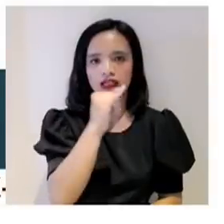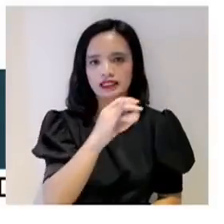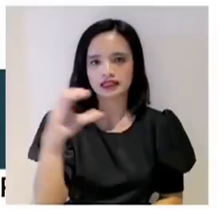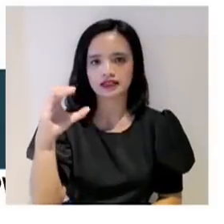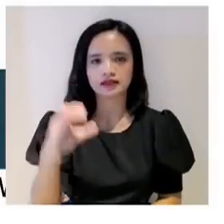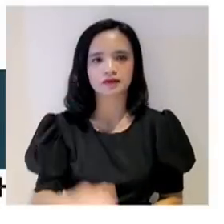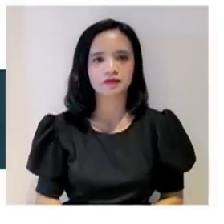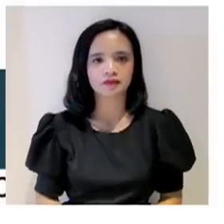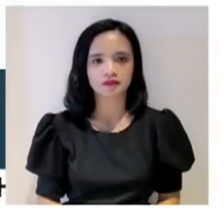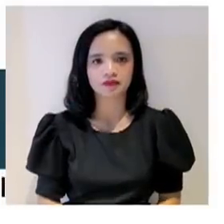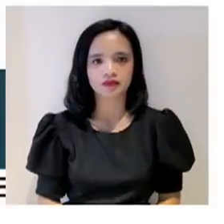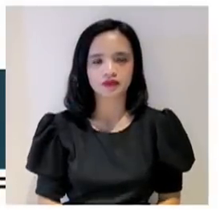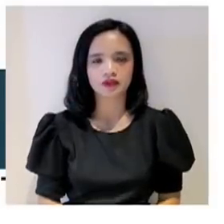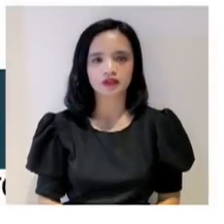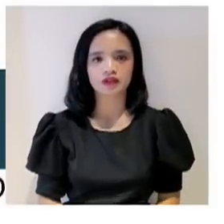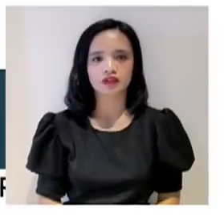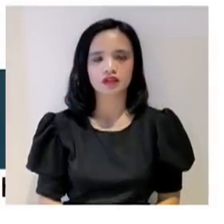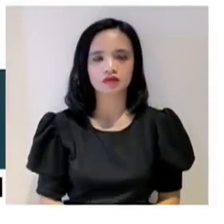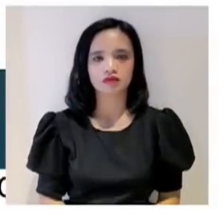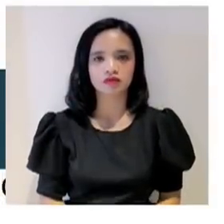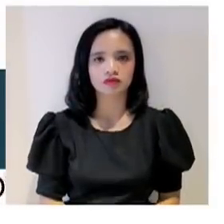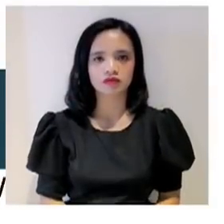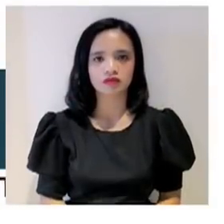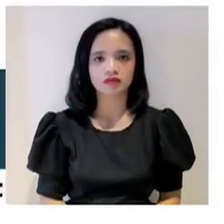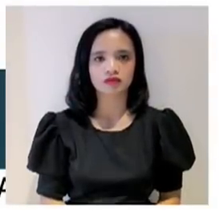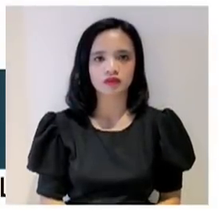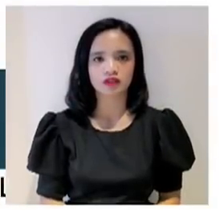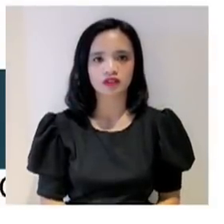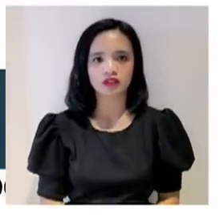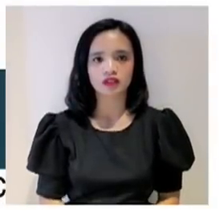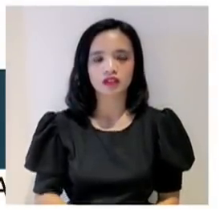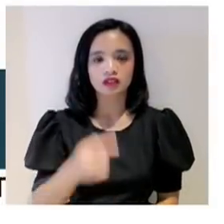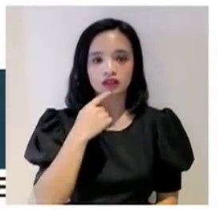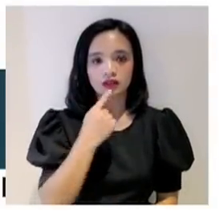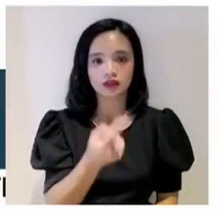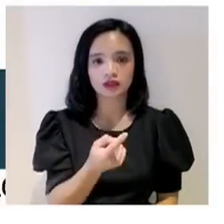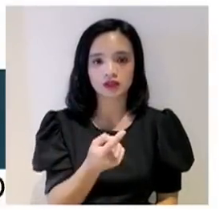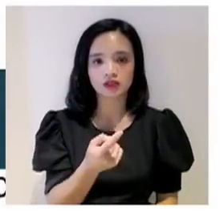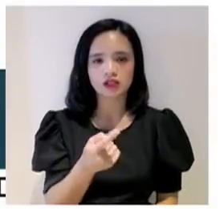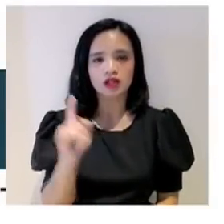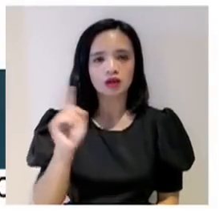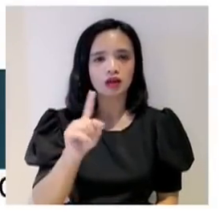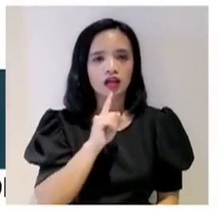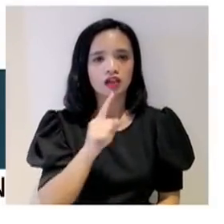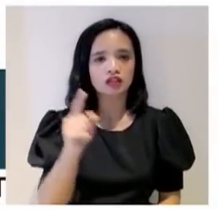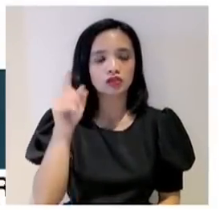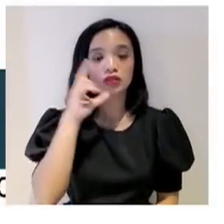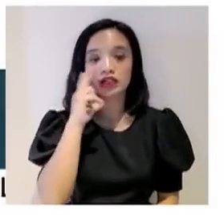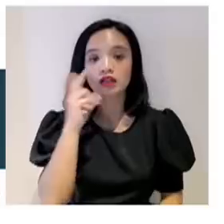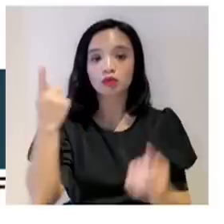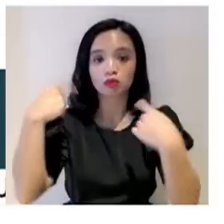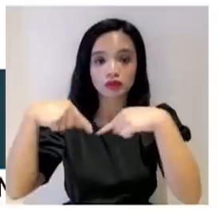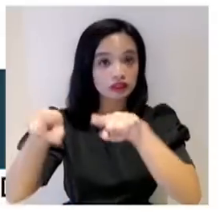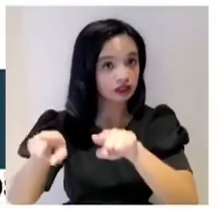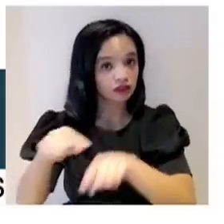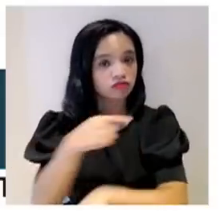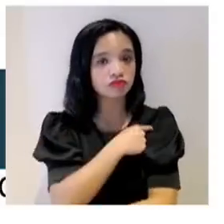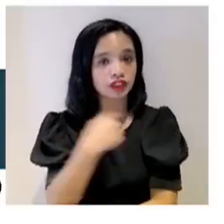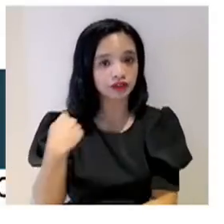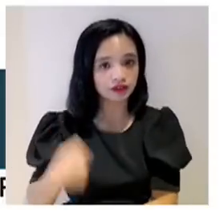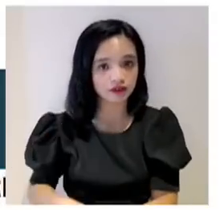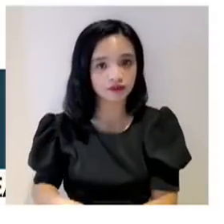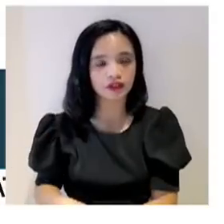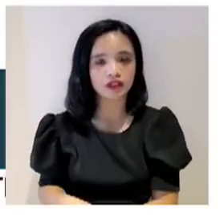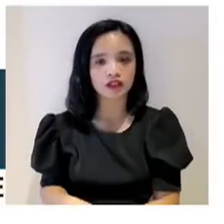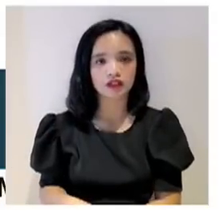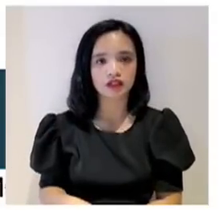Nagkakatao lang yun na wala lang. Nagkakatao lang talaga na pumunta siya doon. I'm not